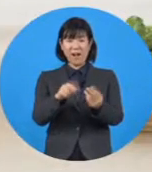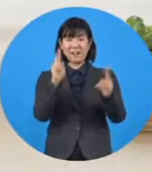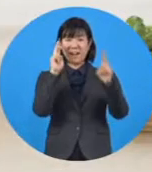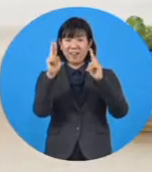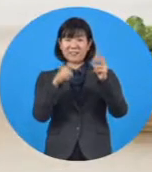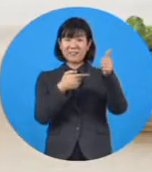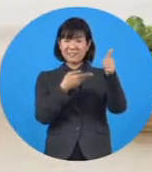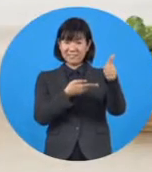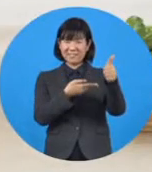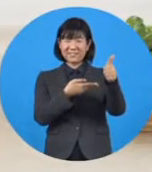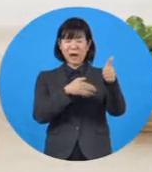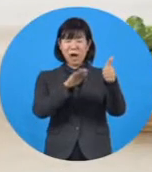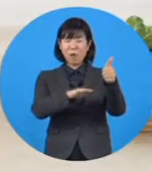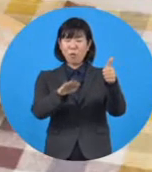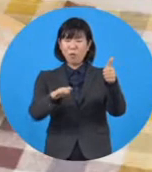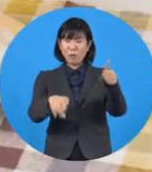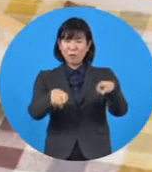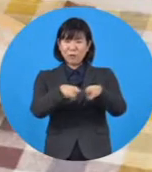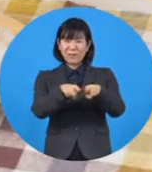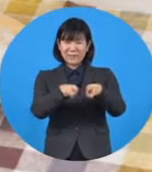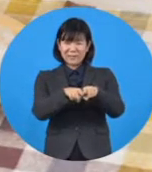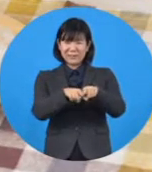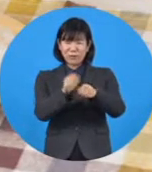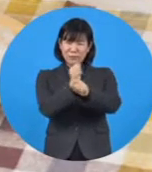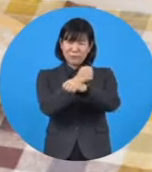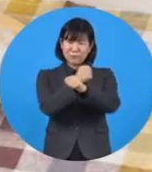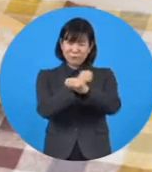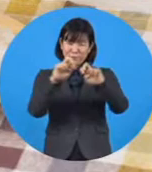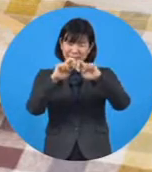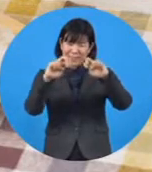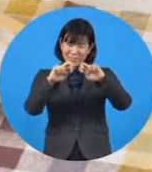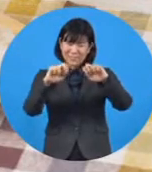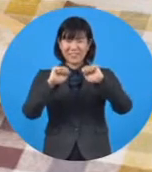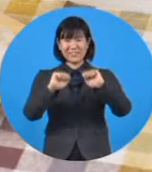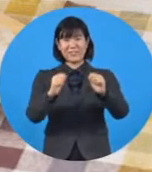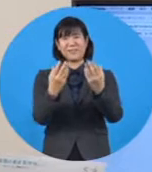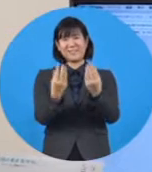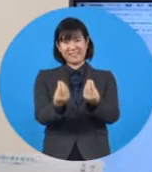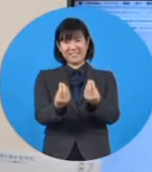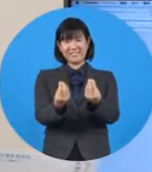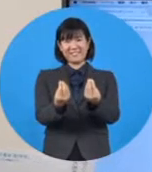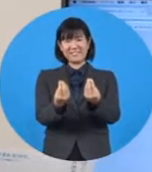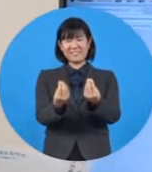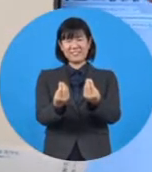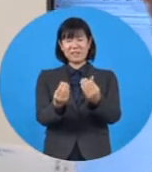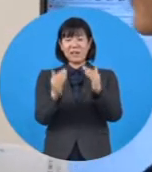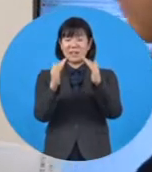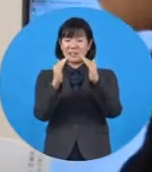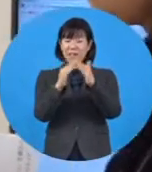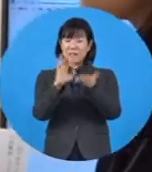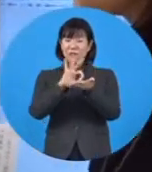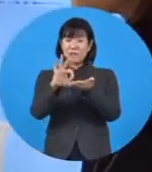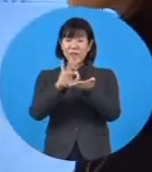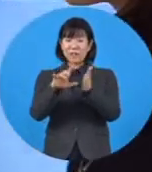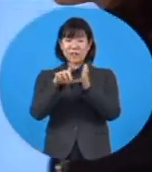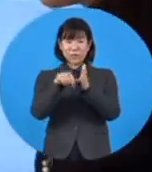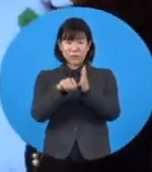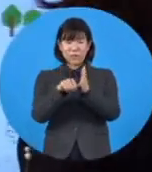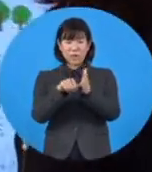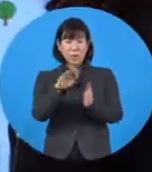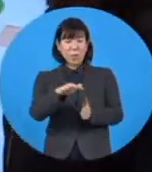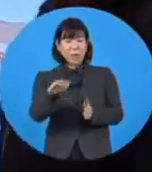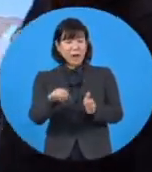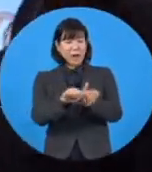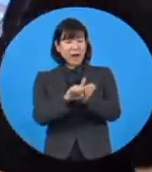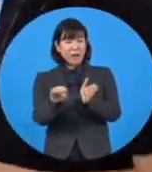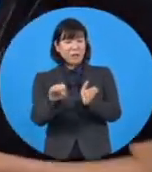田さんが子どもたちと一緒に使い改良しながら開発しました。 実際はい、ご家庭で、ね、使ってみて、はい、お子さんの反